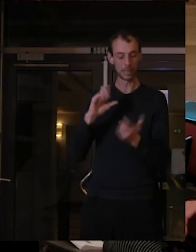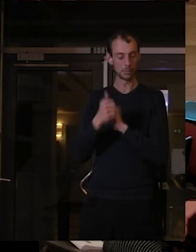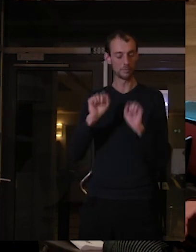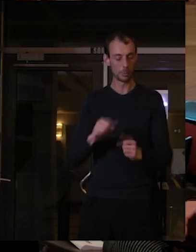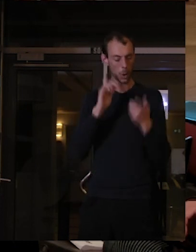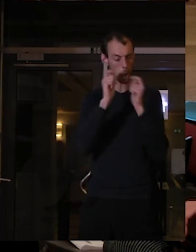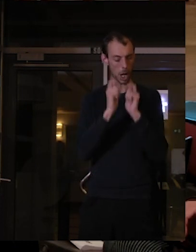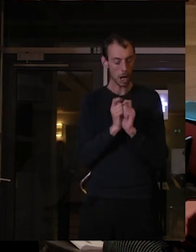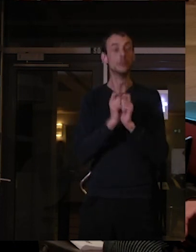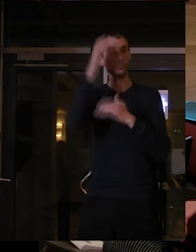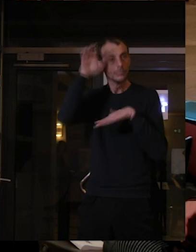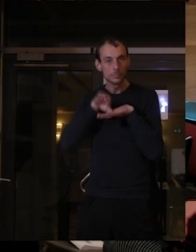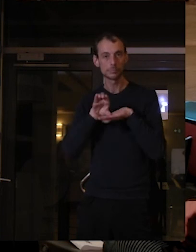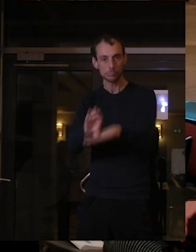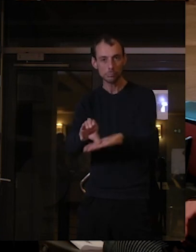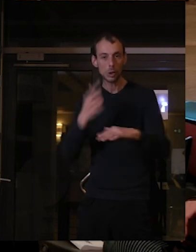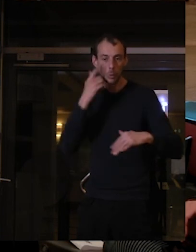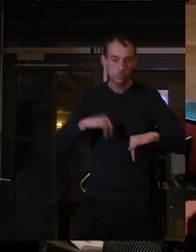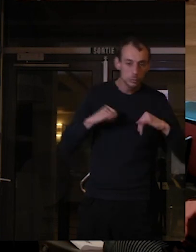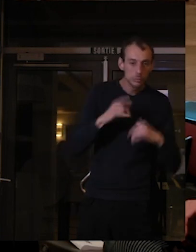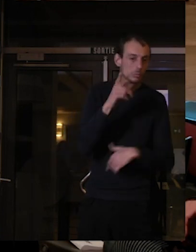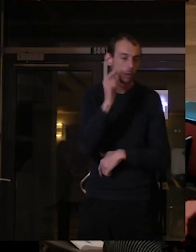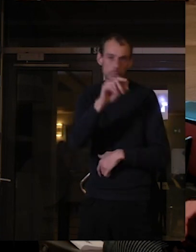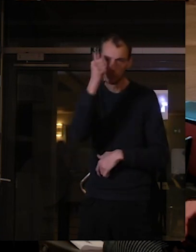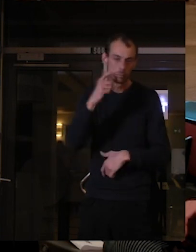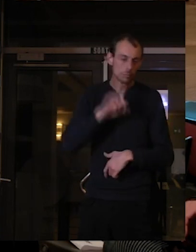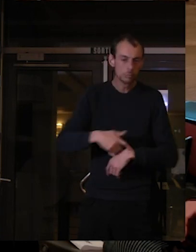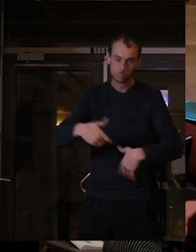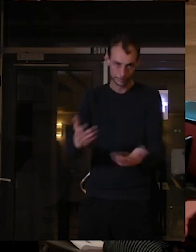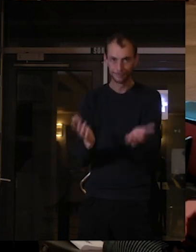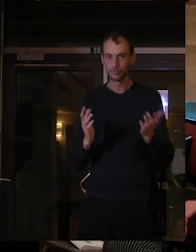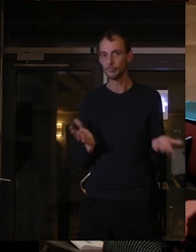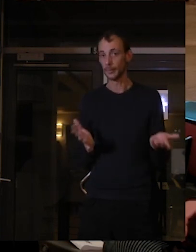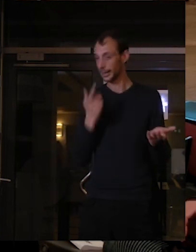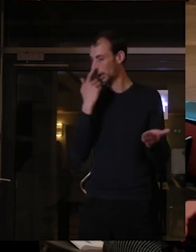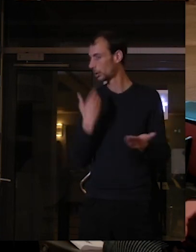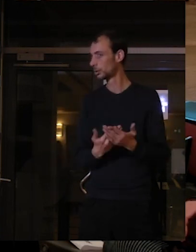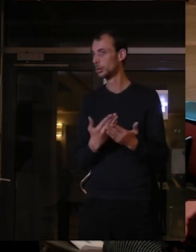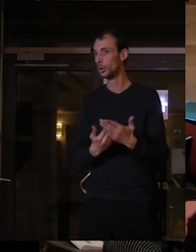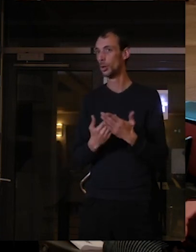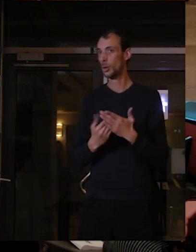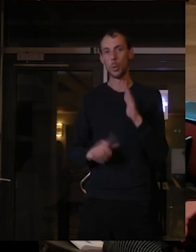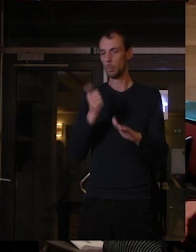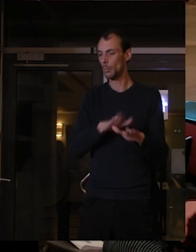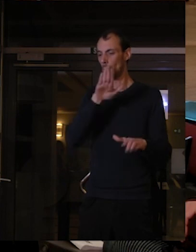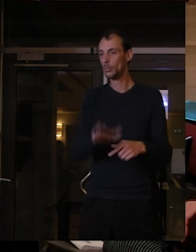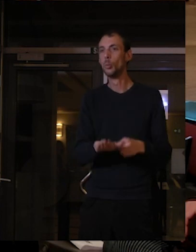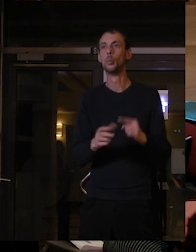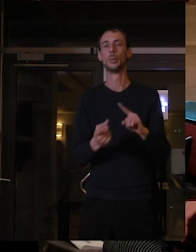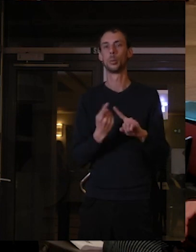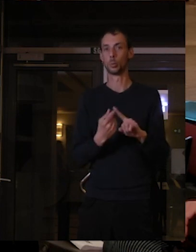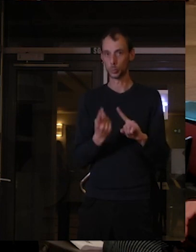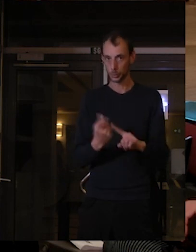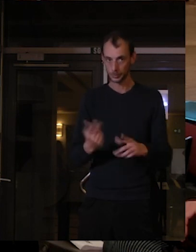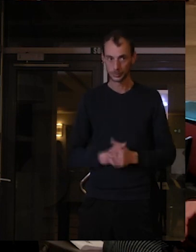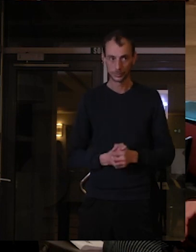jeunes, aux enfants, aux filles, aux garçons. C'est vraiment, je pense, un point essentiel. Et en tout cas,